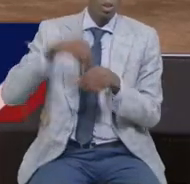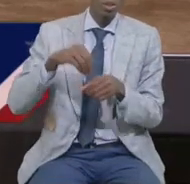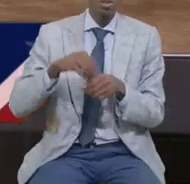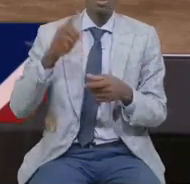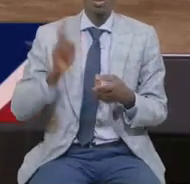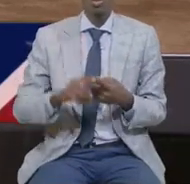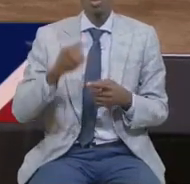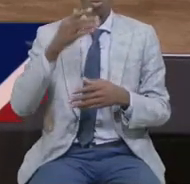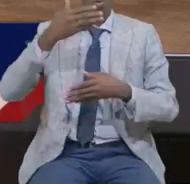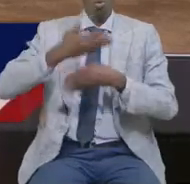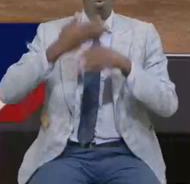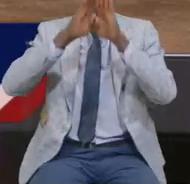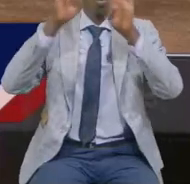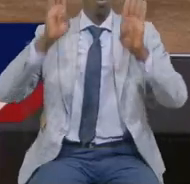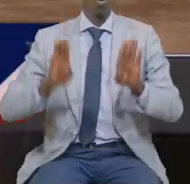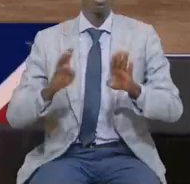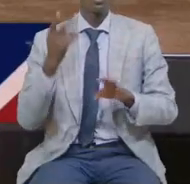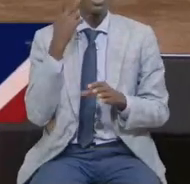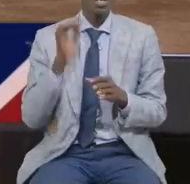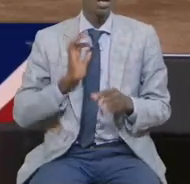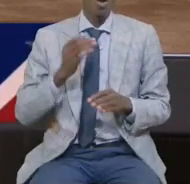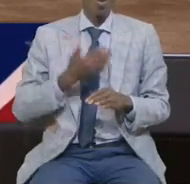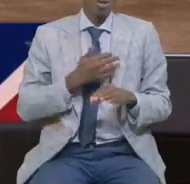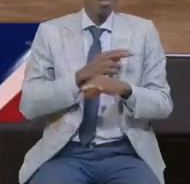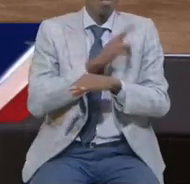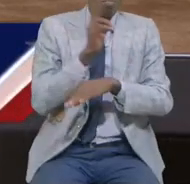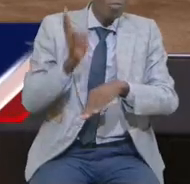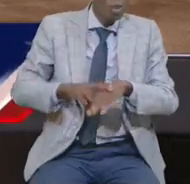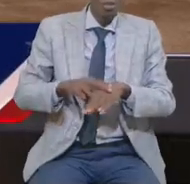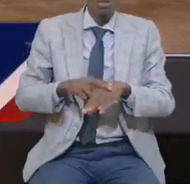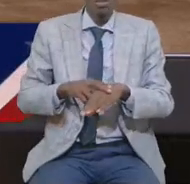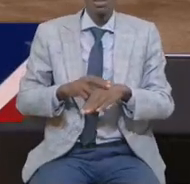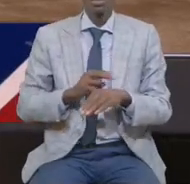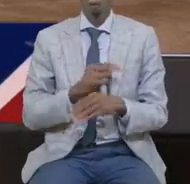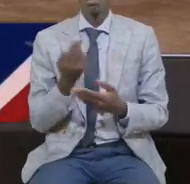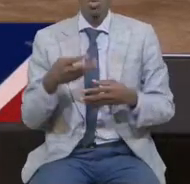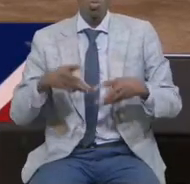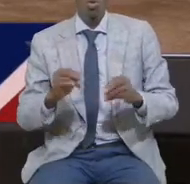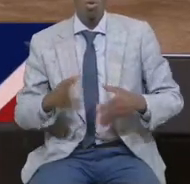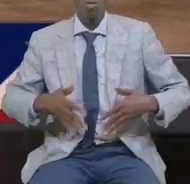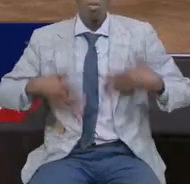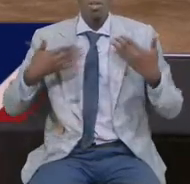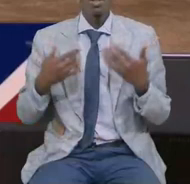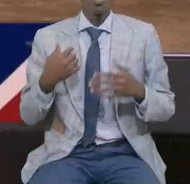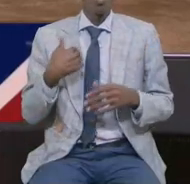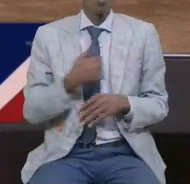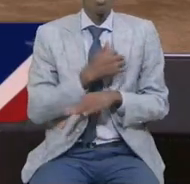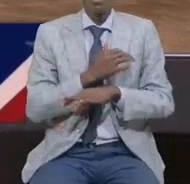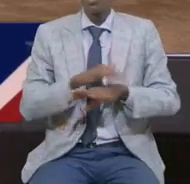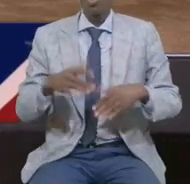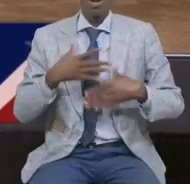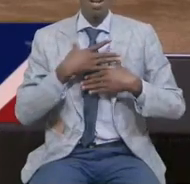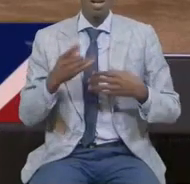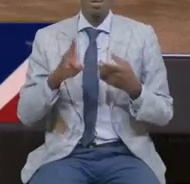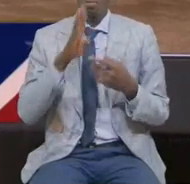vous soyez écrasé. Notre nature naturelle, notre vie naturelle, c'est que on n'aime pas la